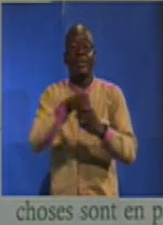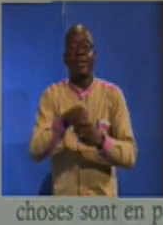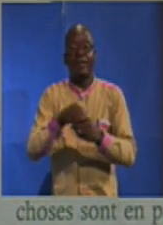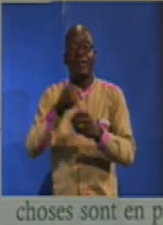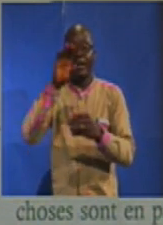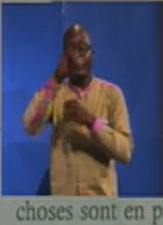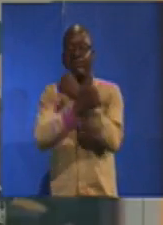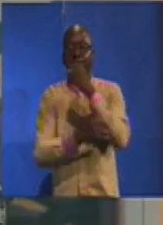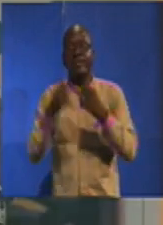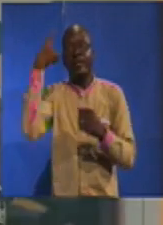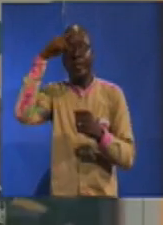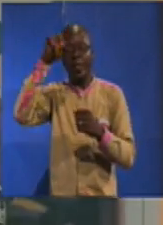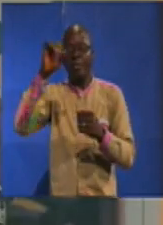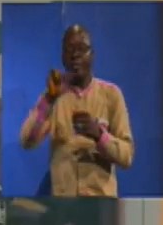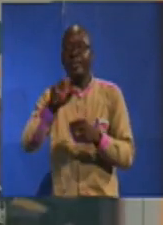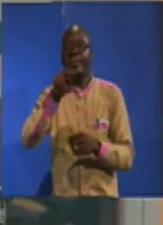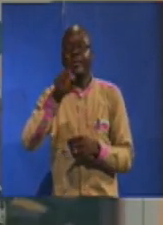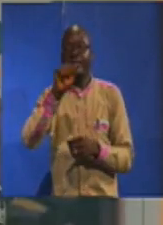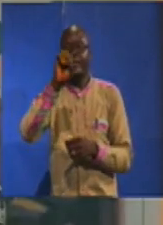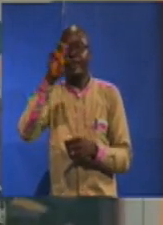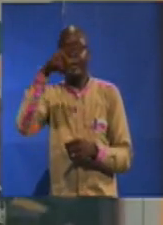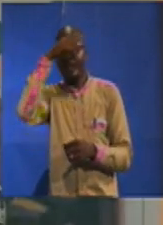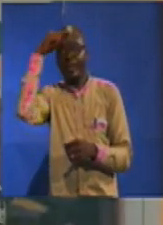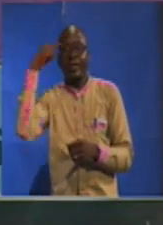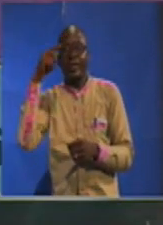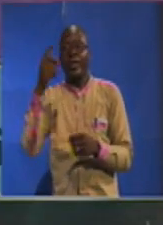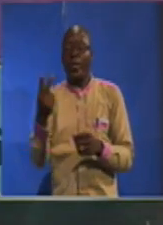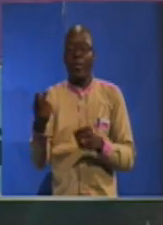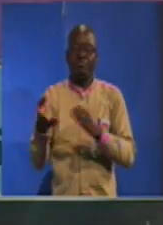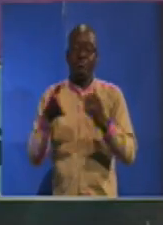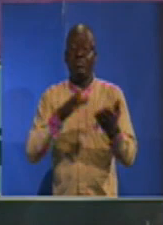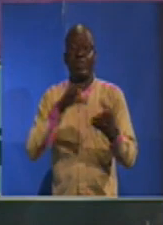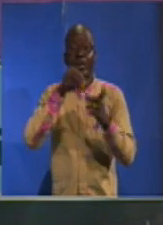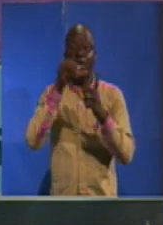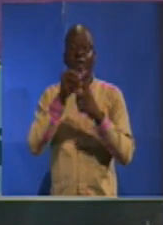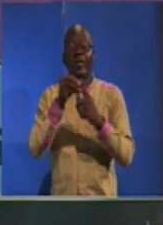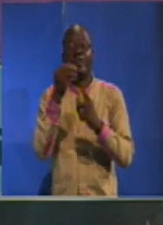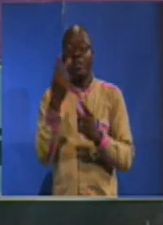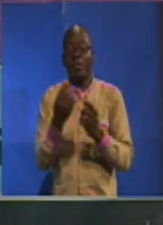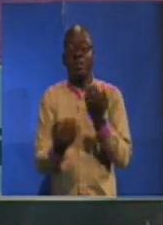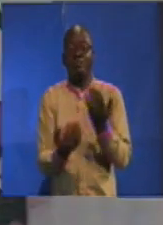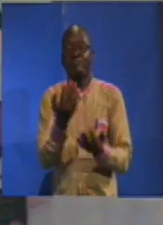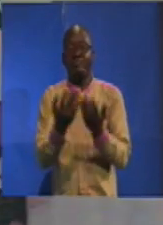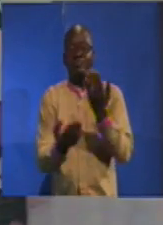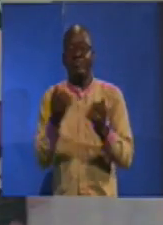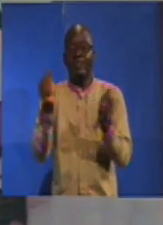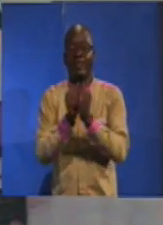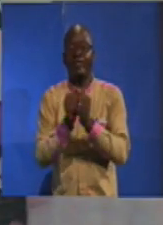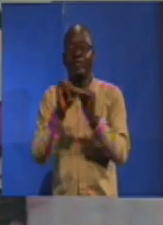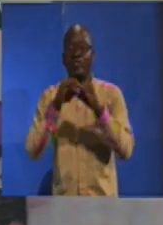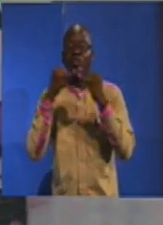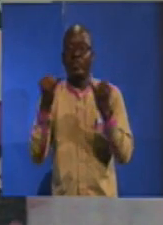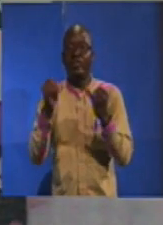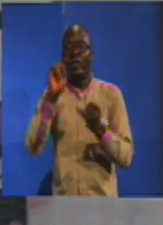noir, rapporte aujourd'hui au Faso, deux morts et une moto incendiée. Selon l'Observateur,